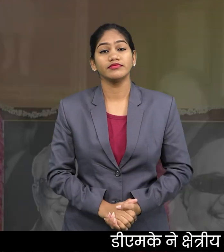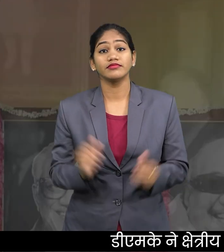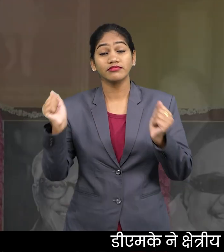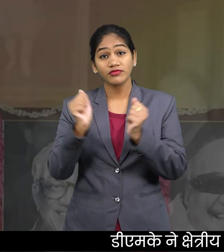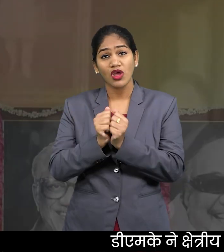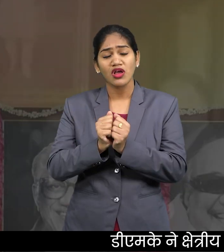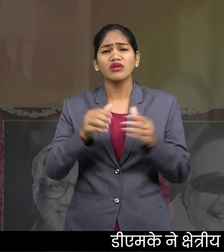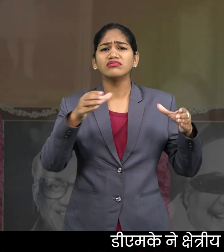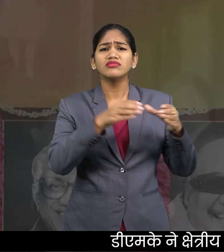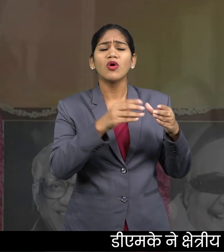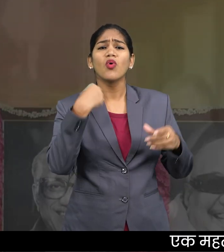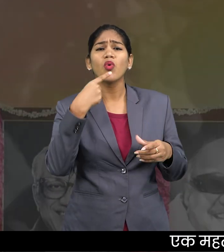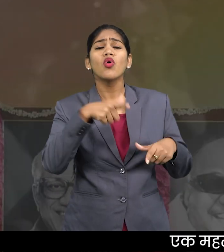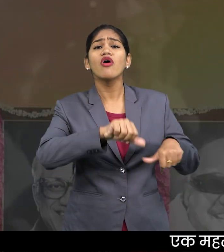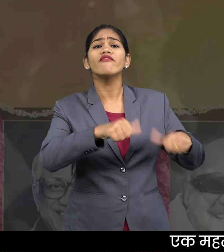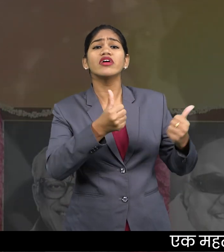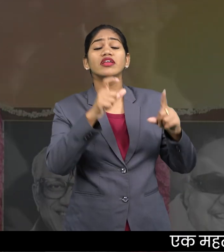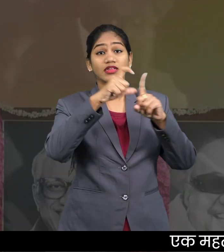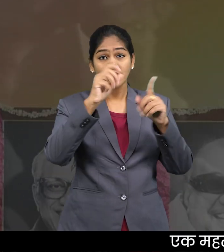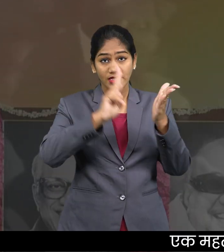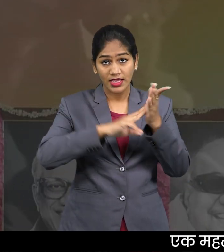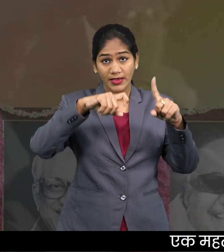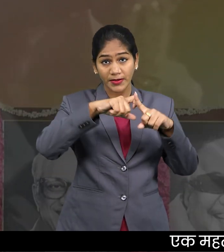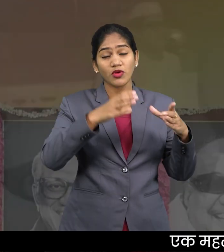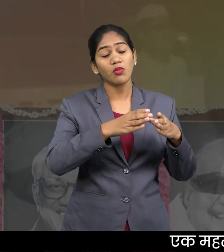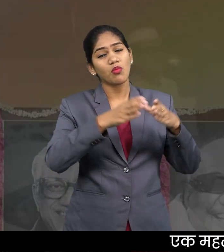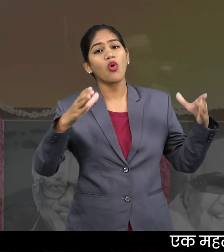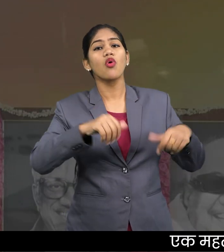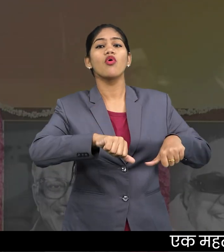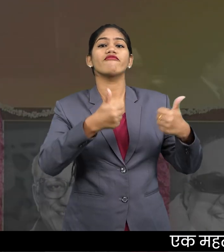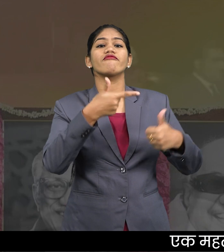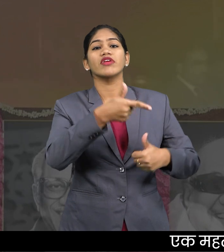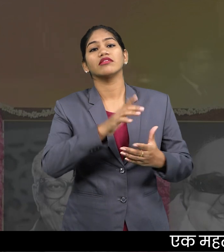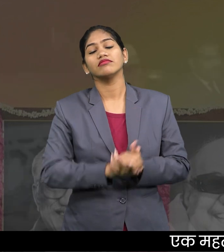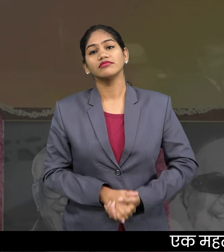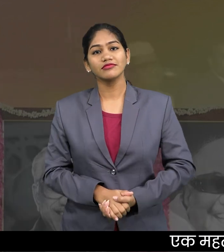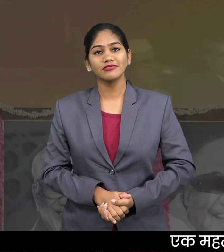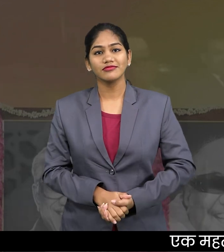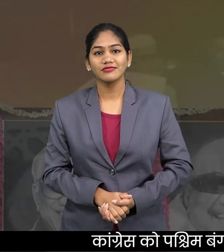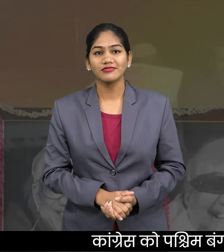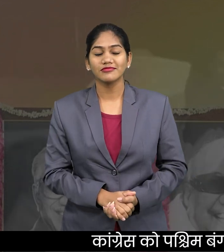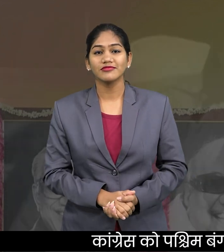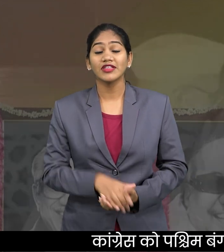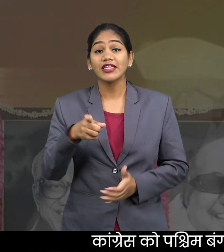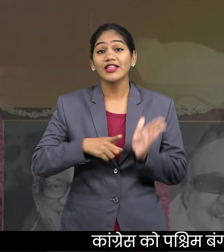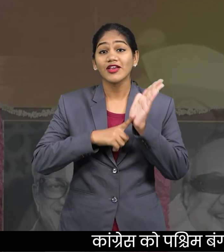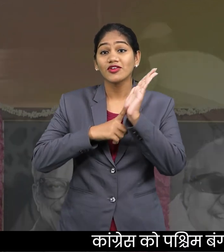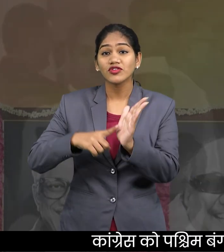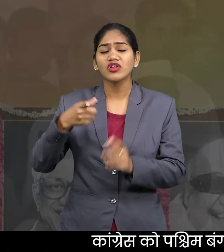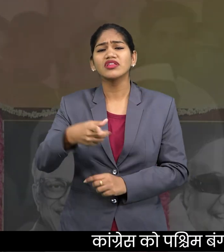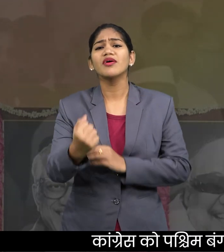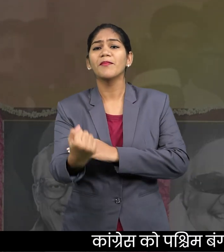शक्ति का प्रदर्शन करते हुए एक महत्वपूर्ण अंतर से जीत हासिल की। कांग्रेस को